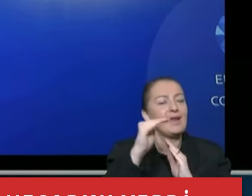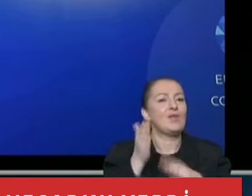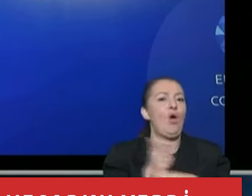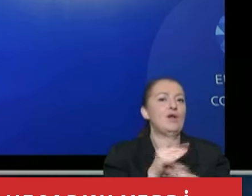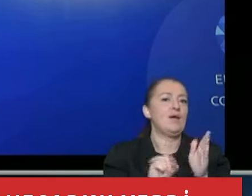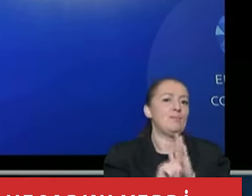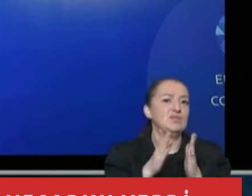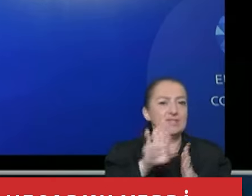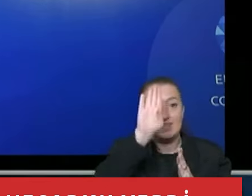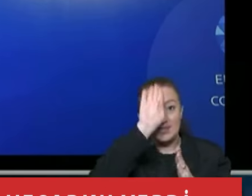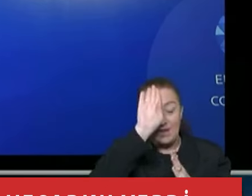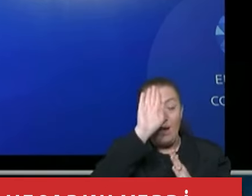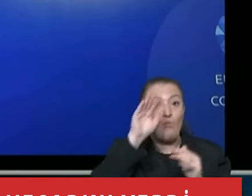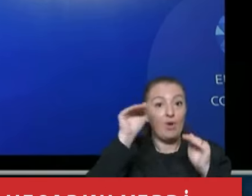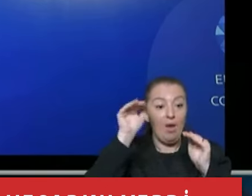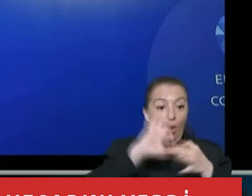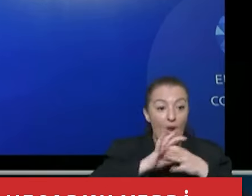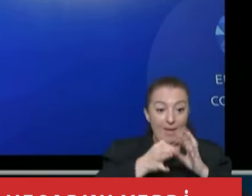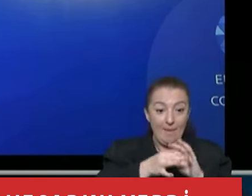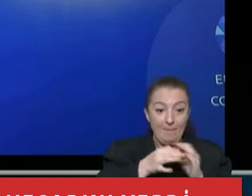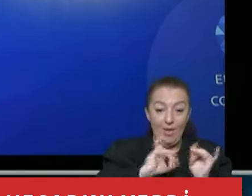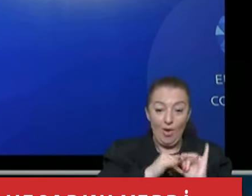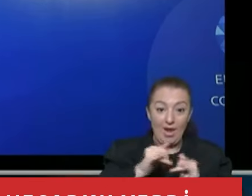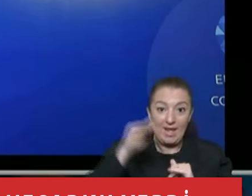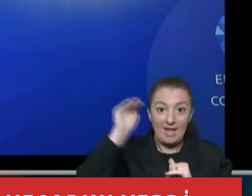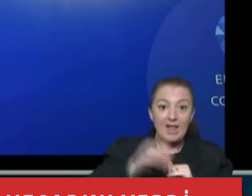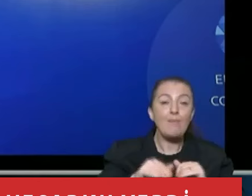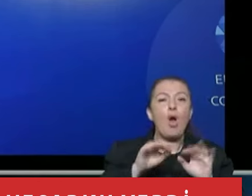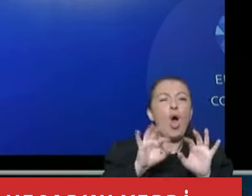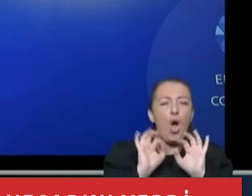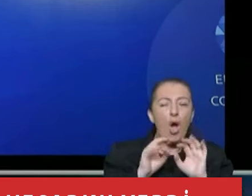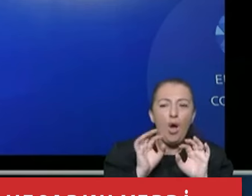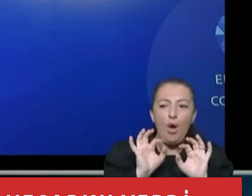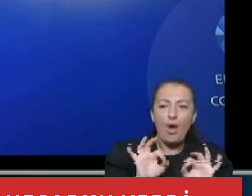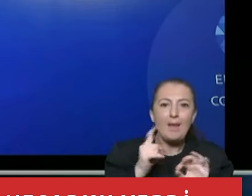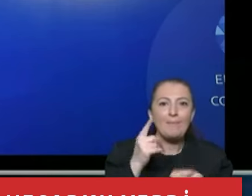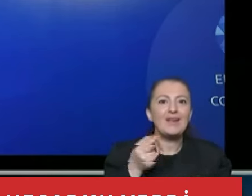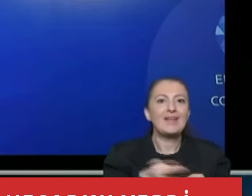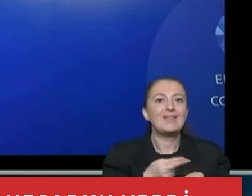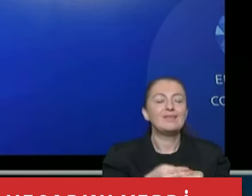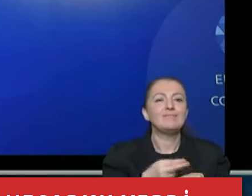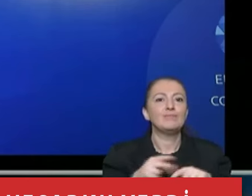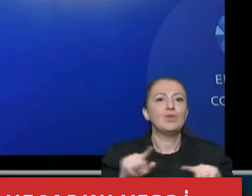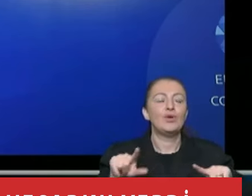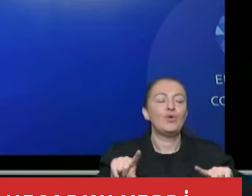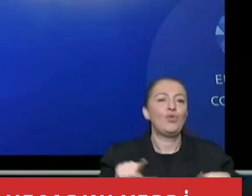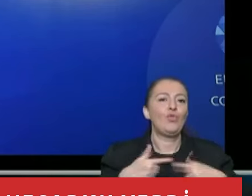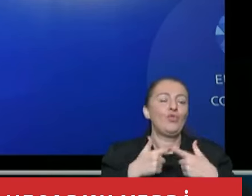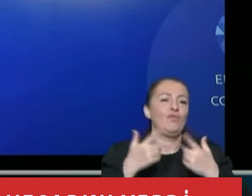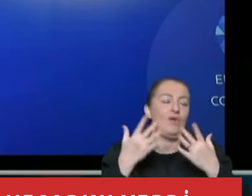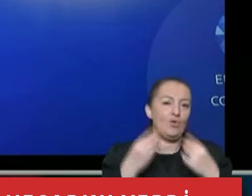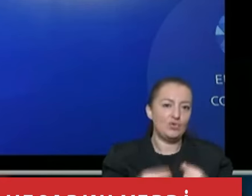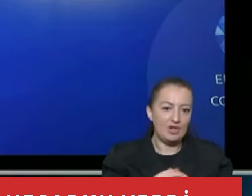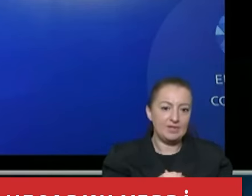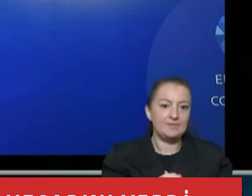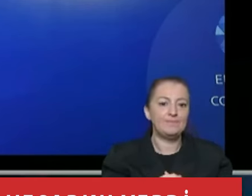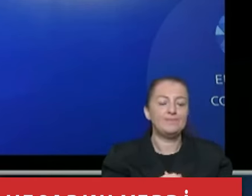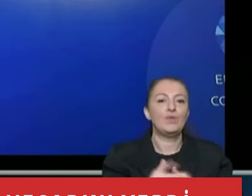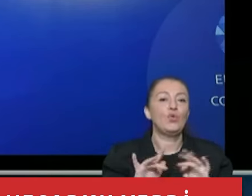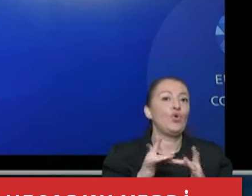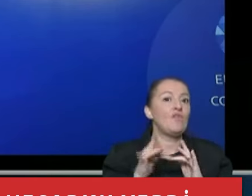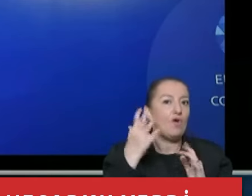İstanbul'a getirmek yolunda da önemli bir referans hizmet ve referans bir turnuva olacaktır bir kez daha da Şehrimize